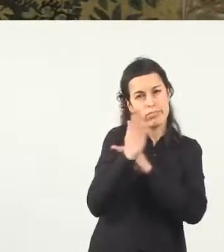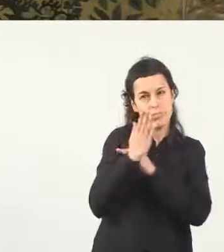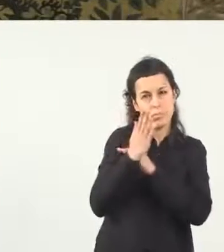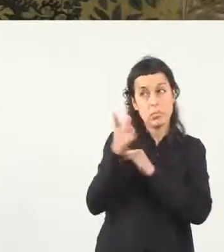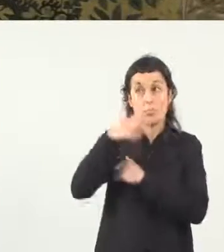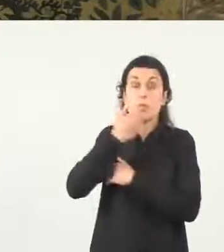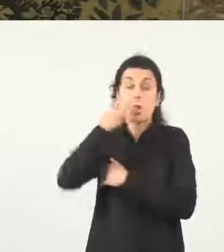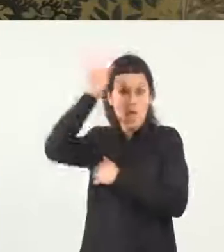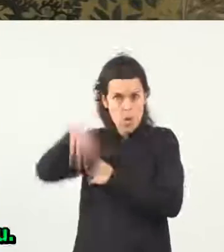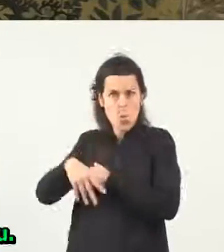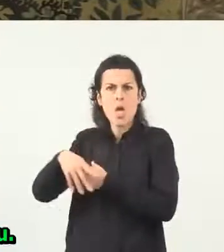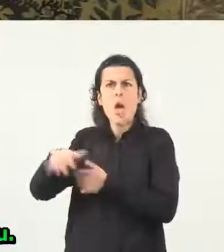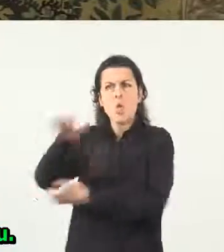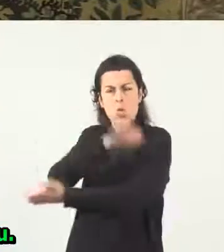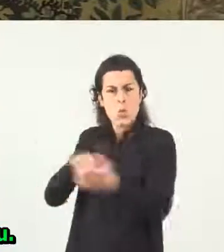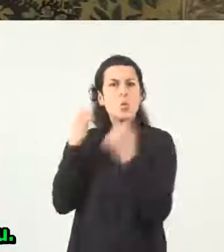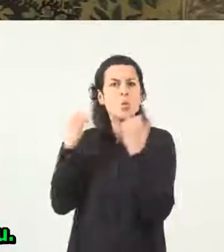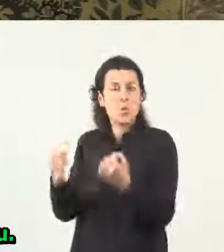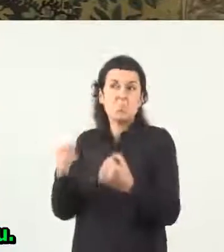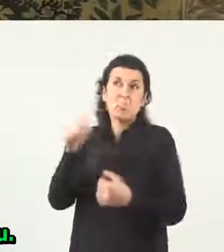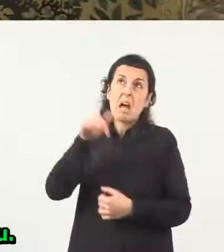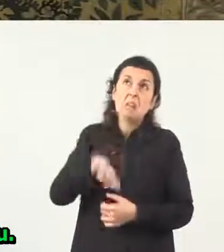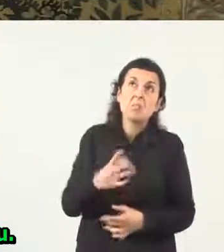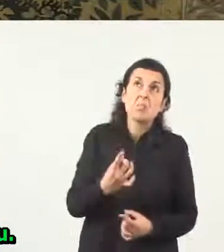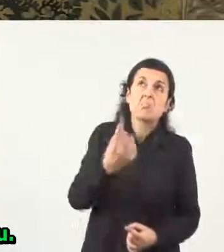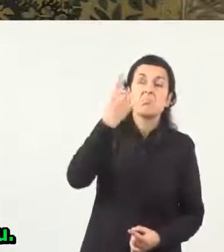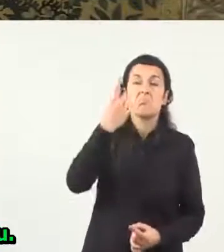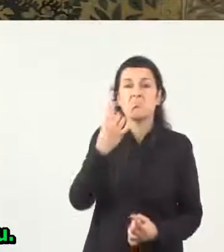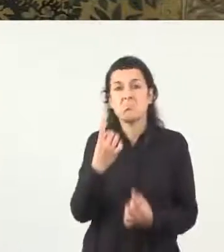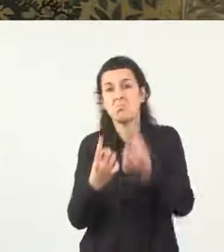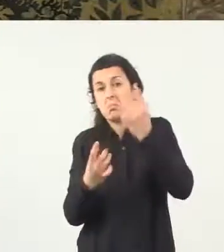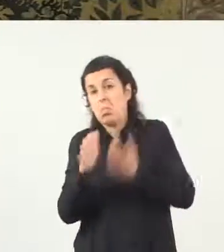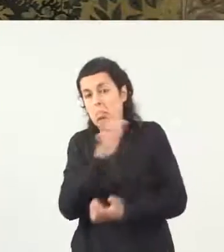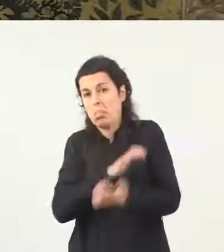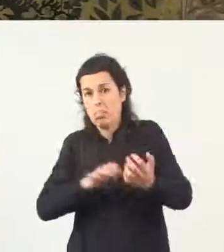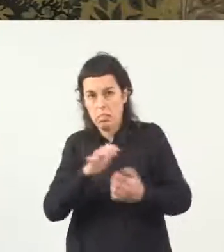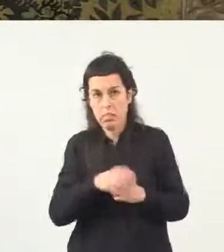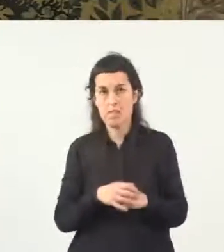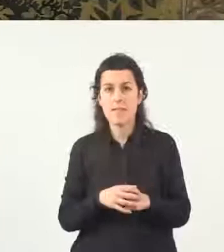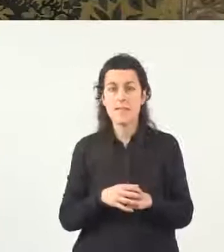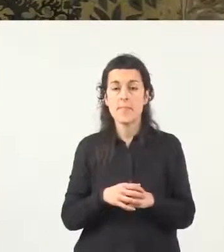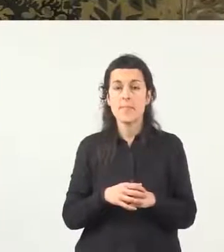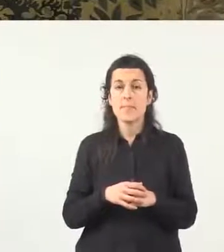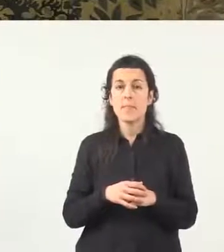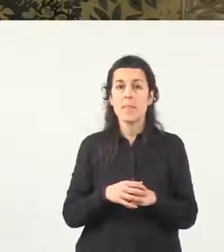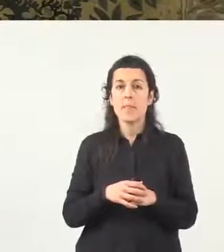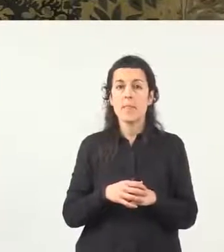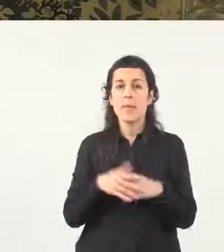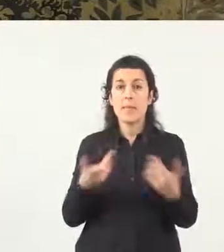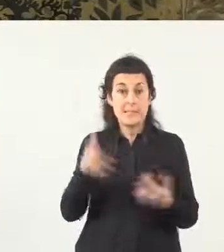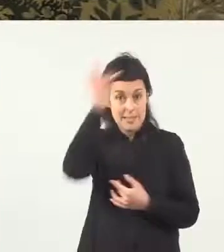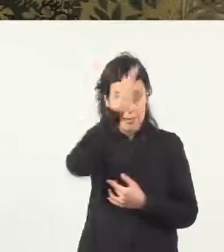gatazkaia intensuagoak. Gurean, bueno, noizean behin olan zantzu batzuk ditugu. Baina, ba, bueno, ba, hemen daukagu